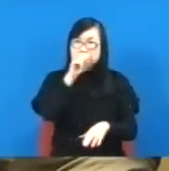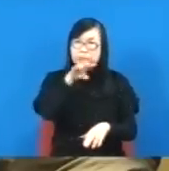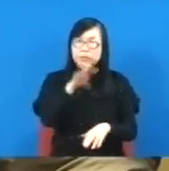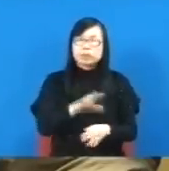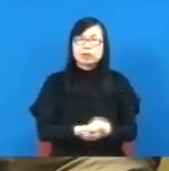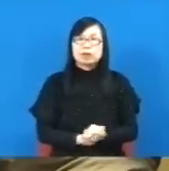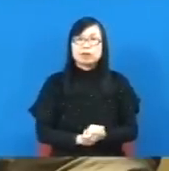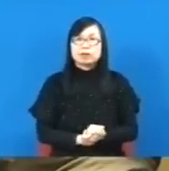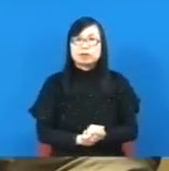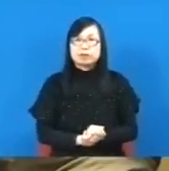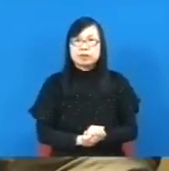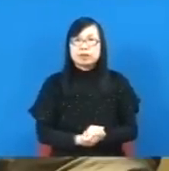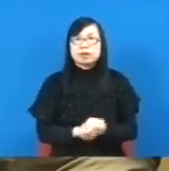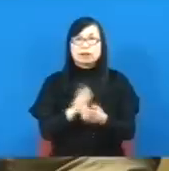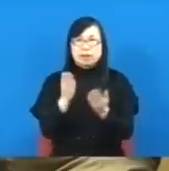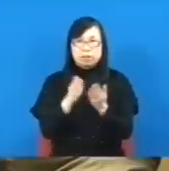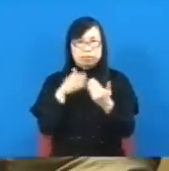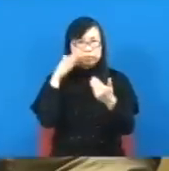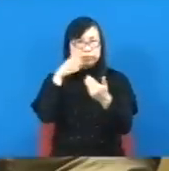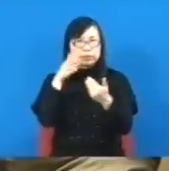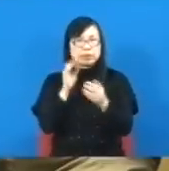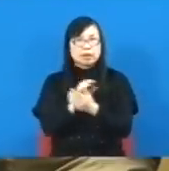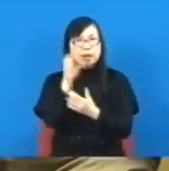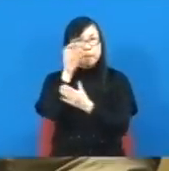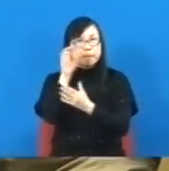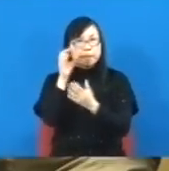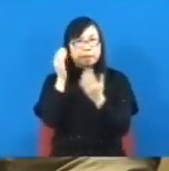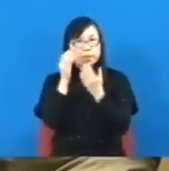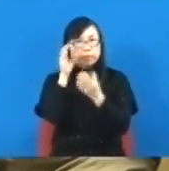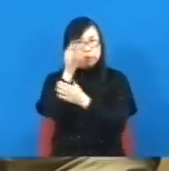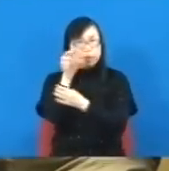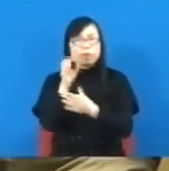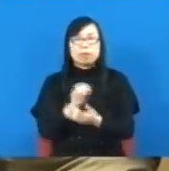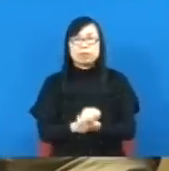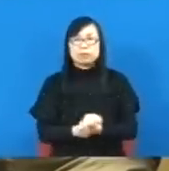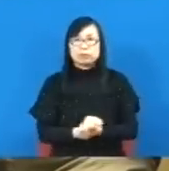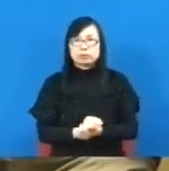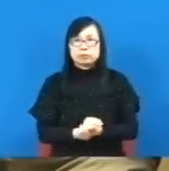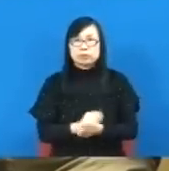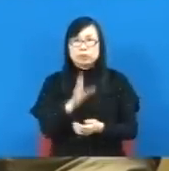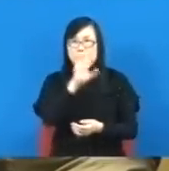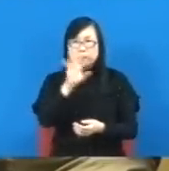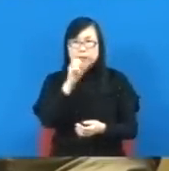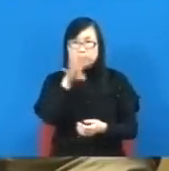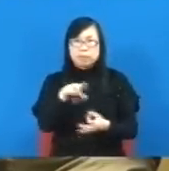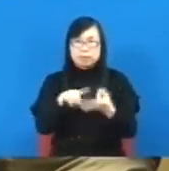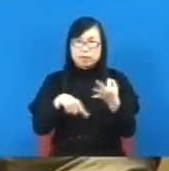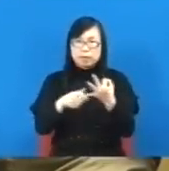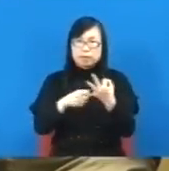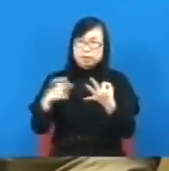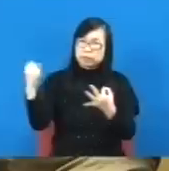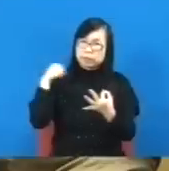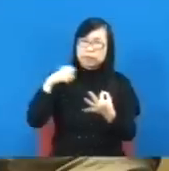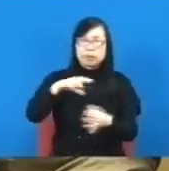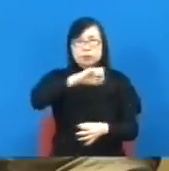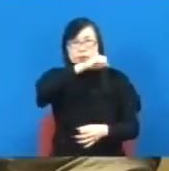到啊， 啱嗰陣時我係睇緊直播，咁個記者問條咁嘅問題，我心諗其實佢係咪想問李克強對於即係